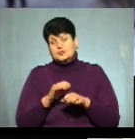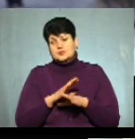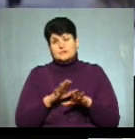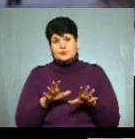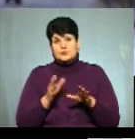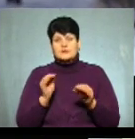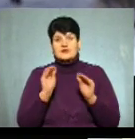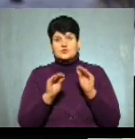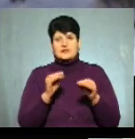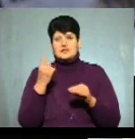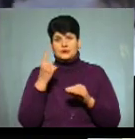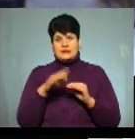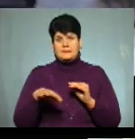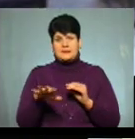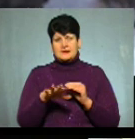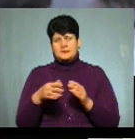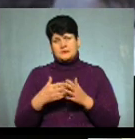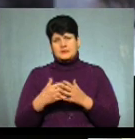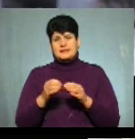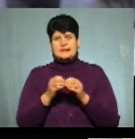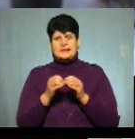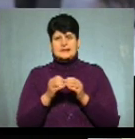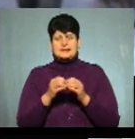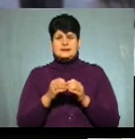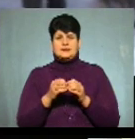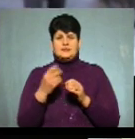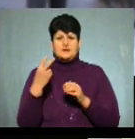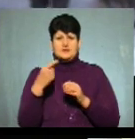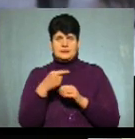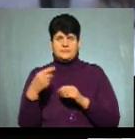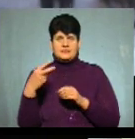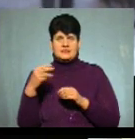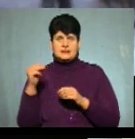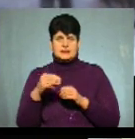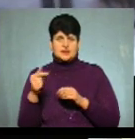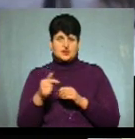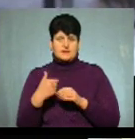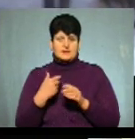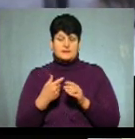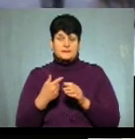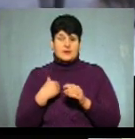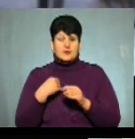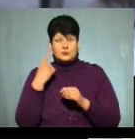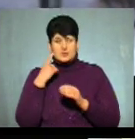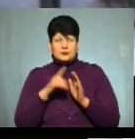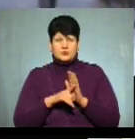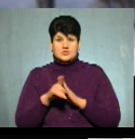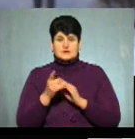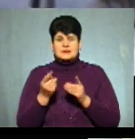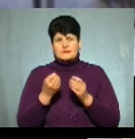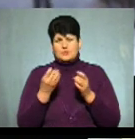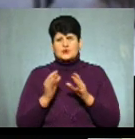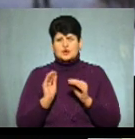облаштувати один контейнерний майданчик, він обходиться від 10 до 20 тисяч гривень в цьому платі. Ну, я думаю, що на початках це просто доставиться